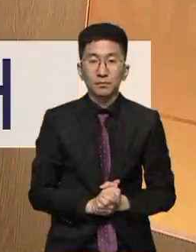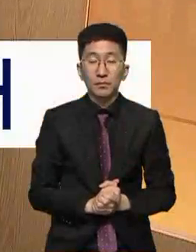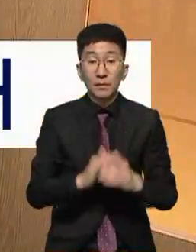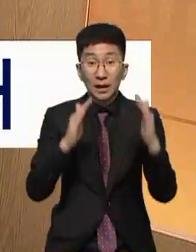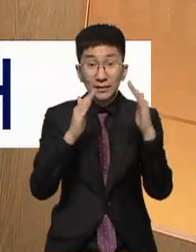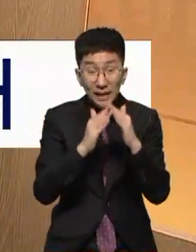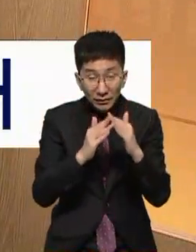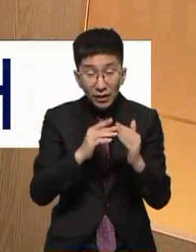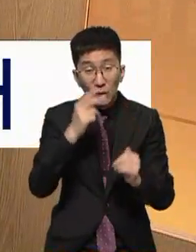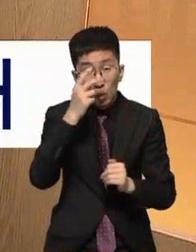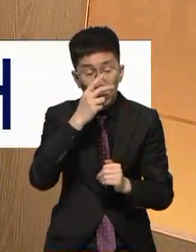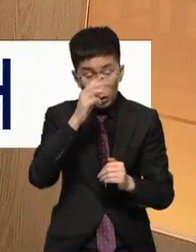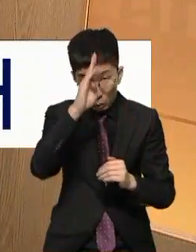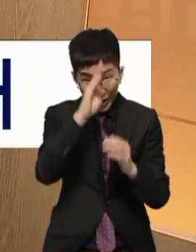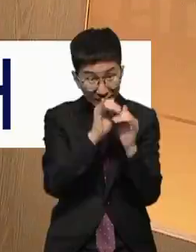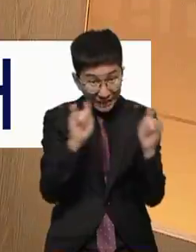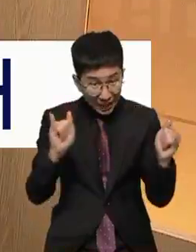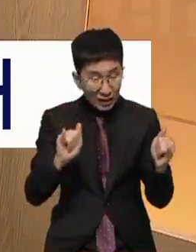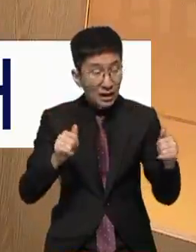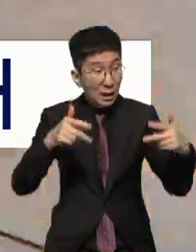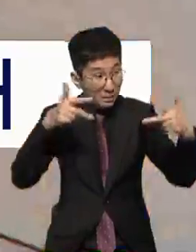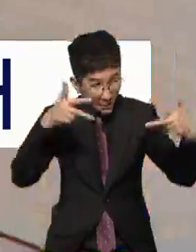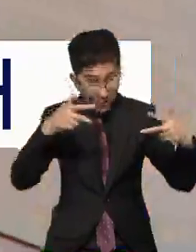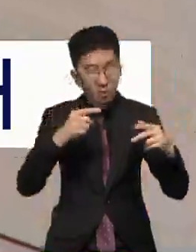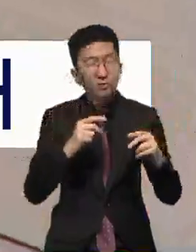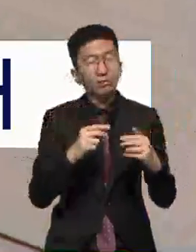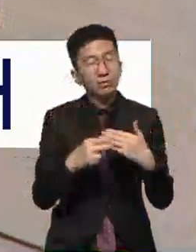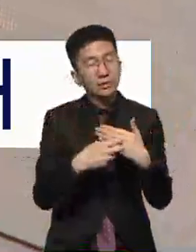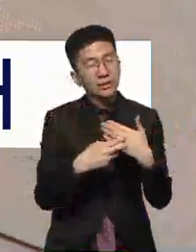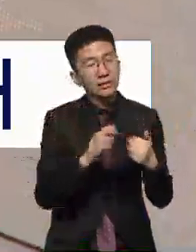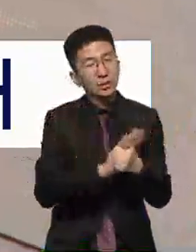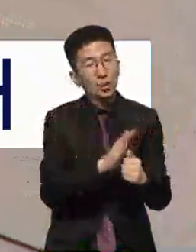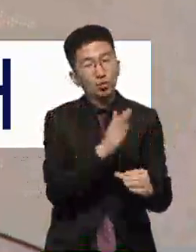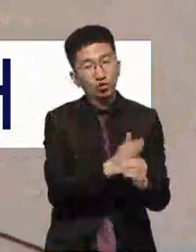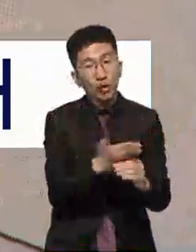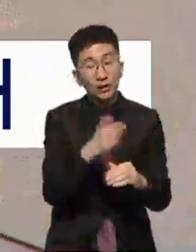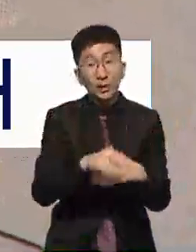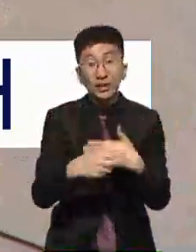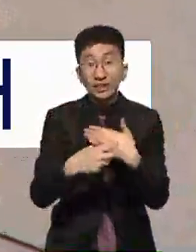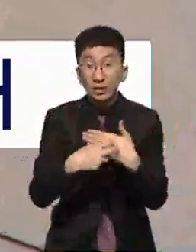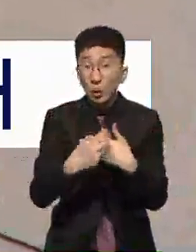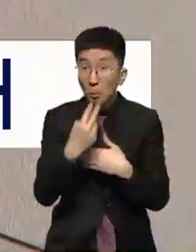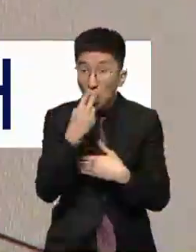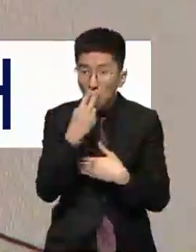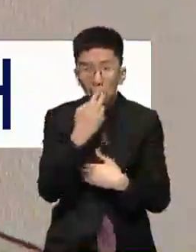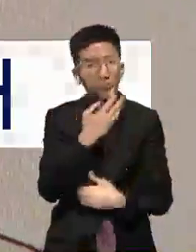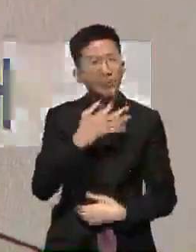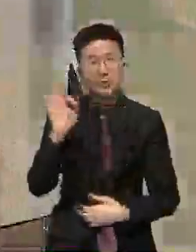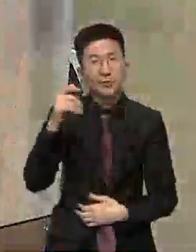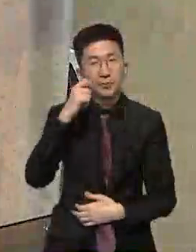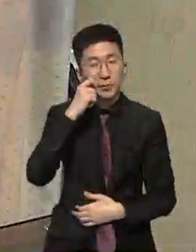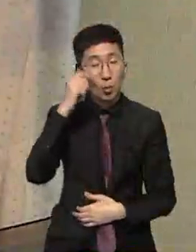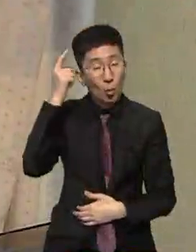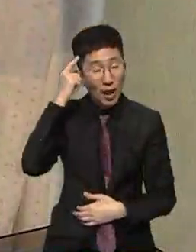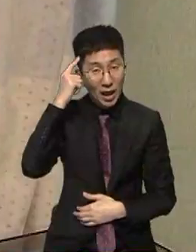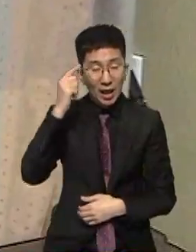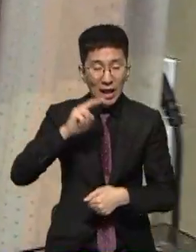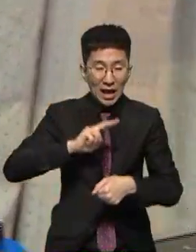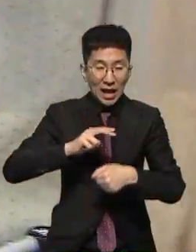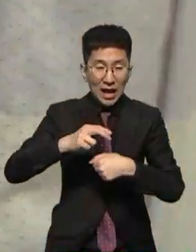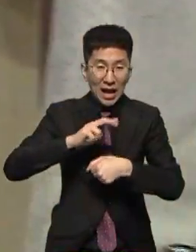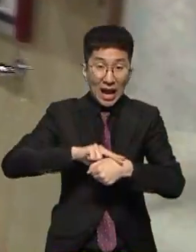완자 에 비대면 진료 까지 수행하지만 정부는 의료보험 적용을 해 주지 않습니다 한의원을 코로나